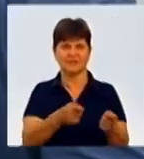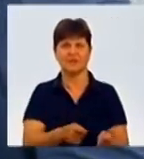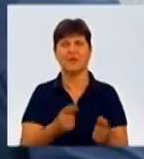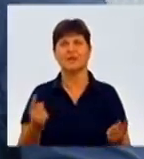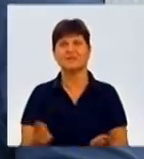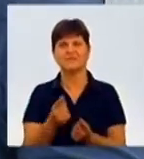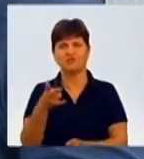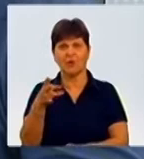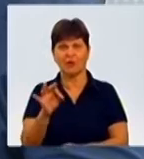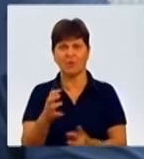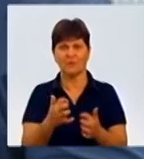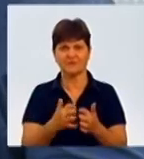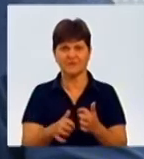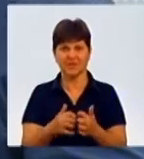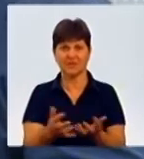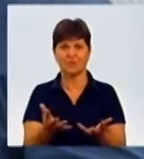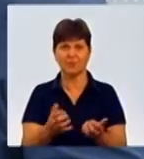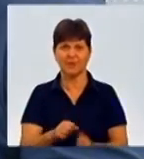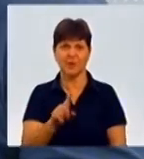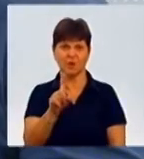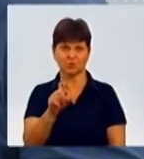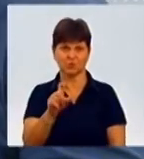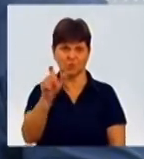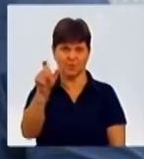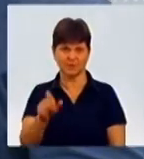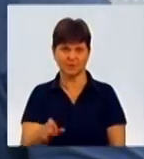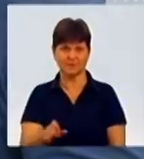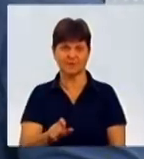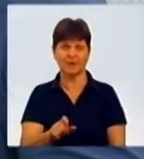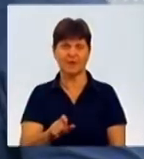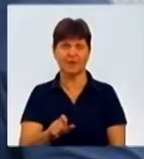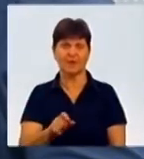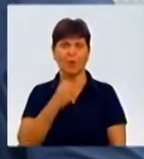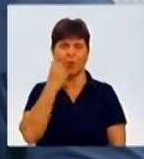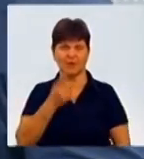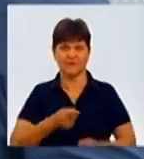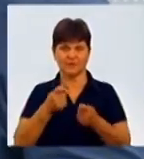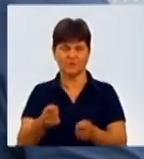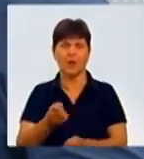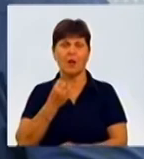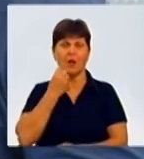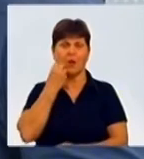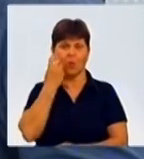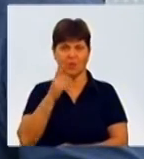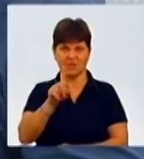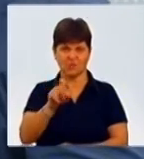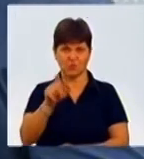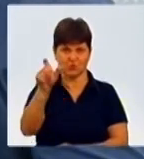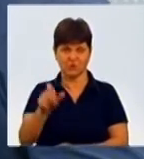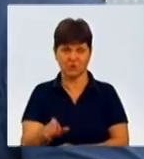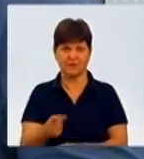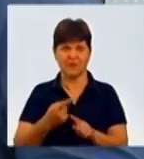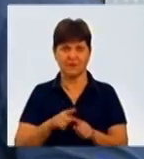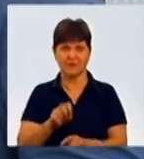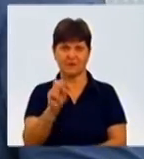в середньому приймаємо до 100 пацієнтів під час виїзду. Серед цих 100 пацієнтів, як правило, це